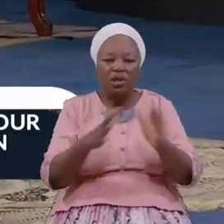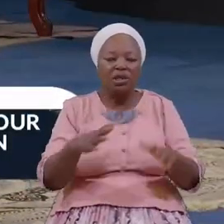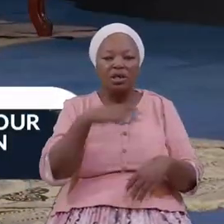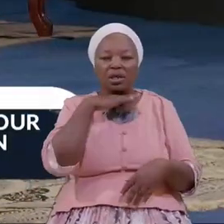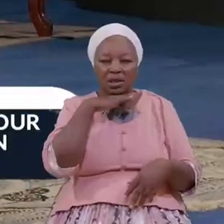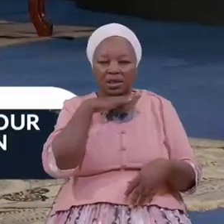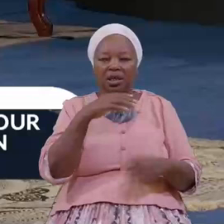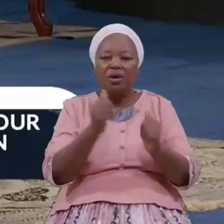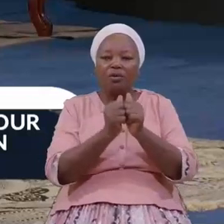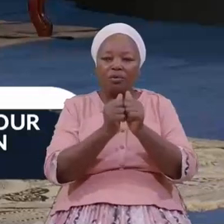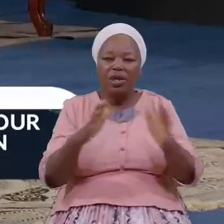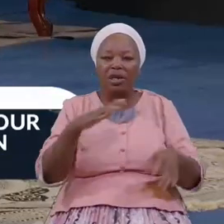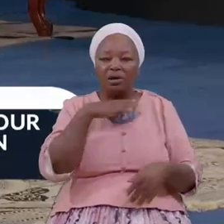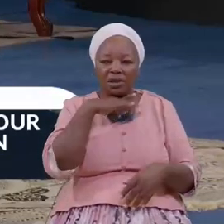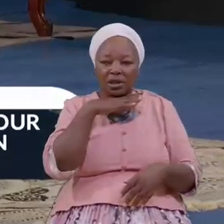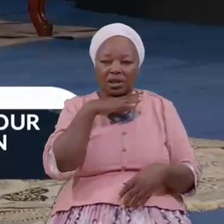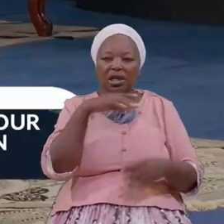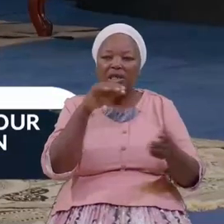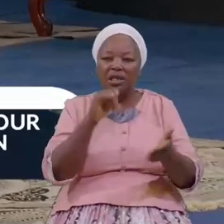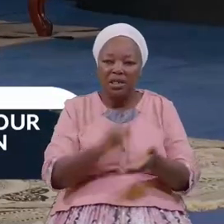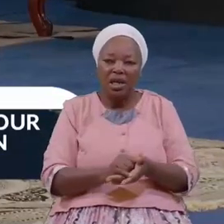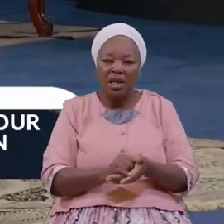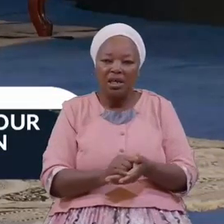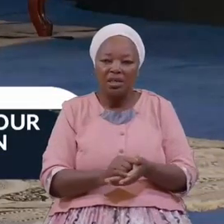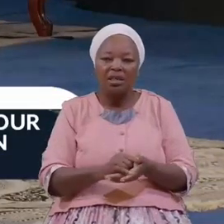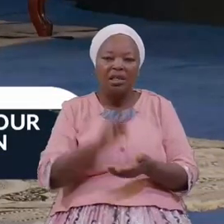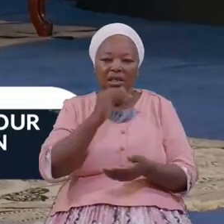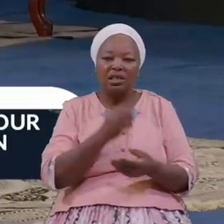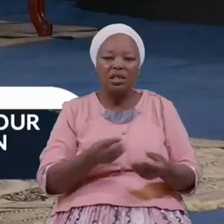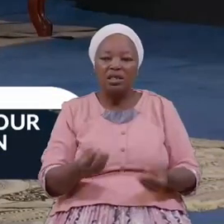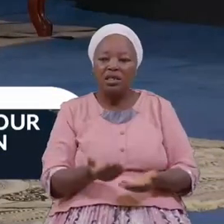et irrépréhensible. Saint et irrépréhensible.